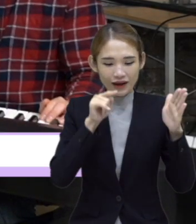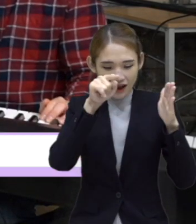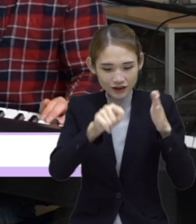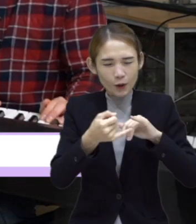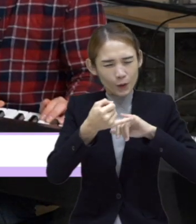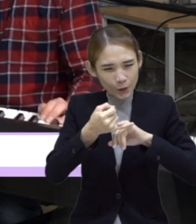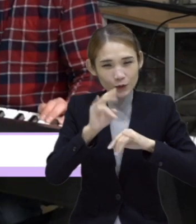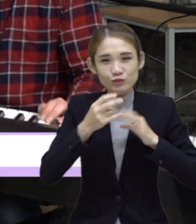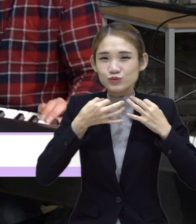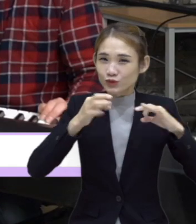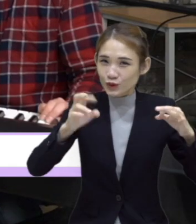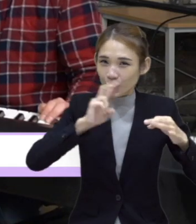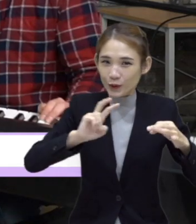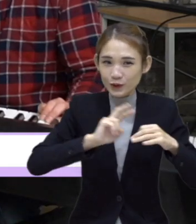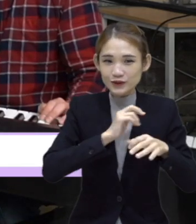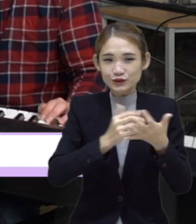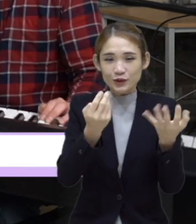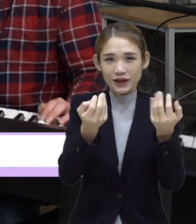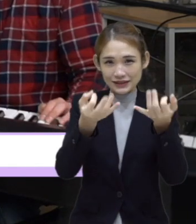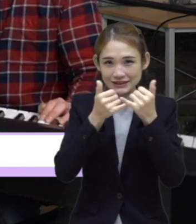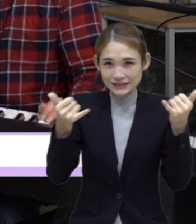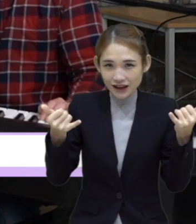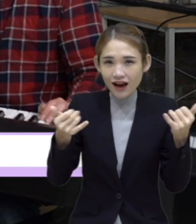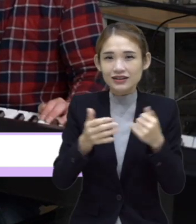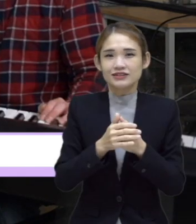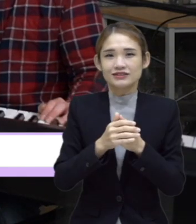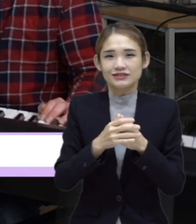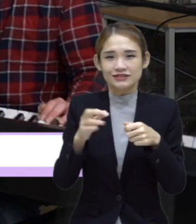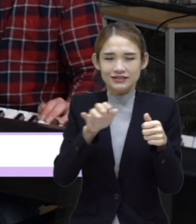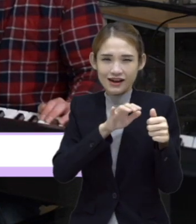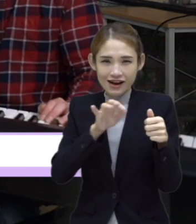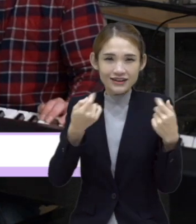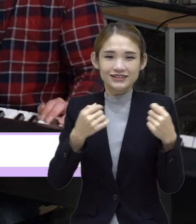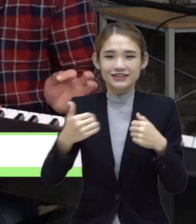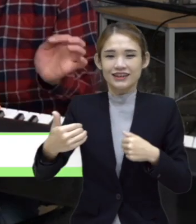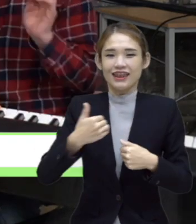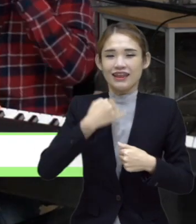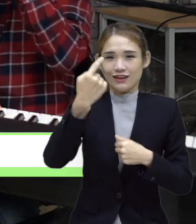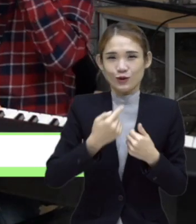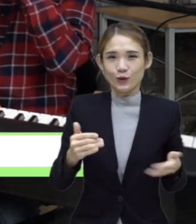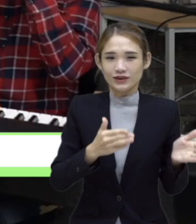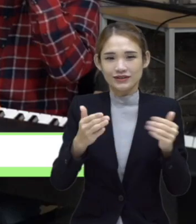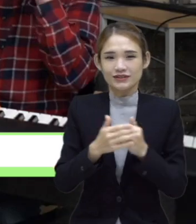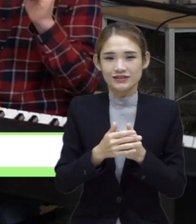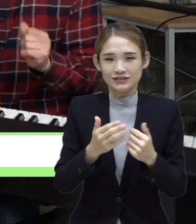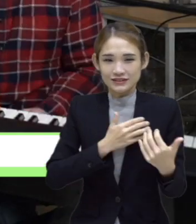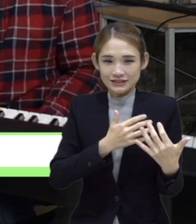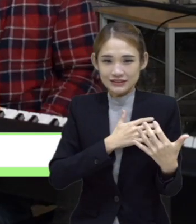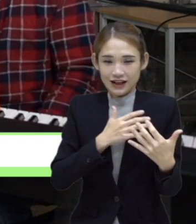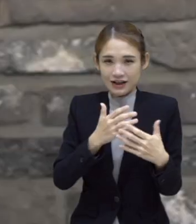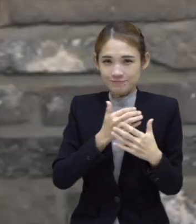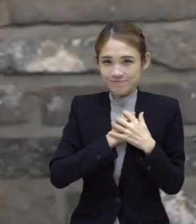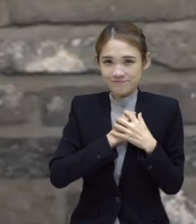노래가 하나 있습니다. 보시는 수많은 시청자들을 작업 거는 신홍윤의 내게 오는 길. 구독자 분들 심장 잘